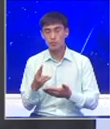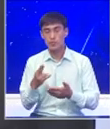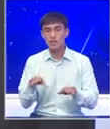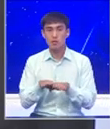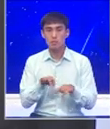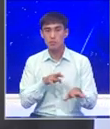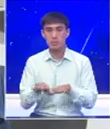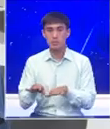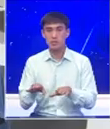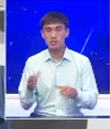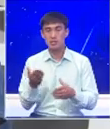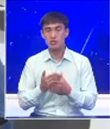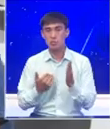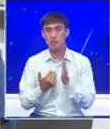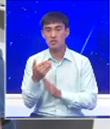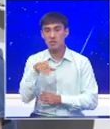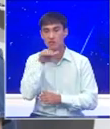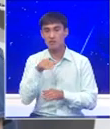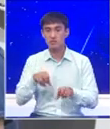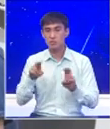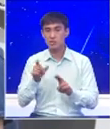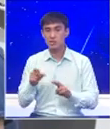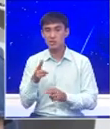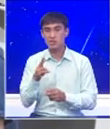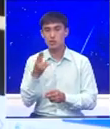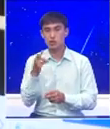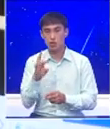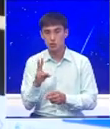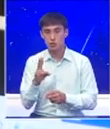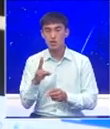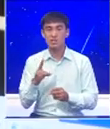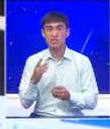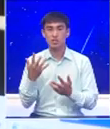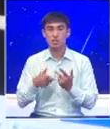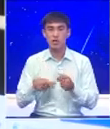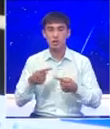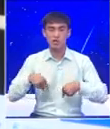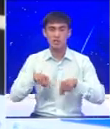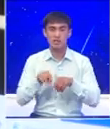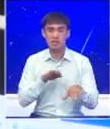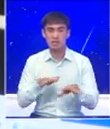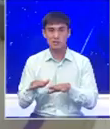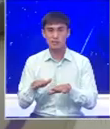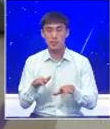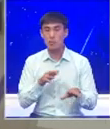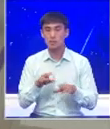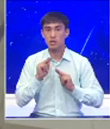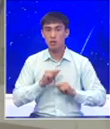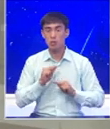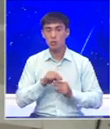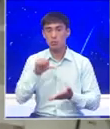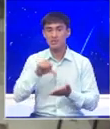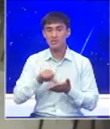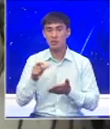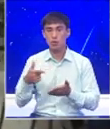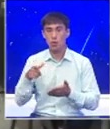подобные мероприятия содействуют повышению квалификации специалистов центра обслуживания населения, считают организаторы акции. В процессе работы